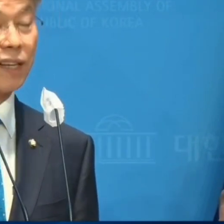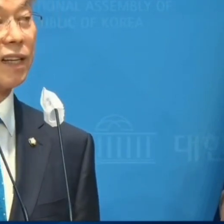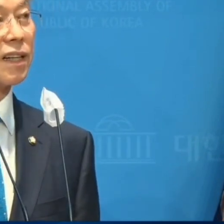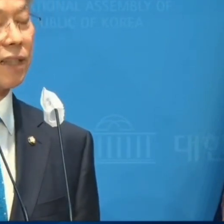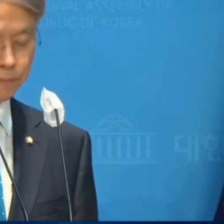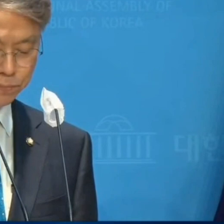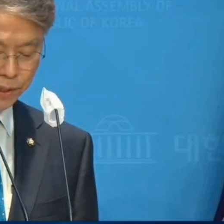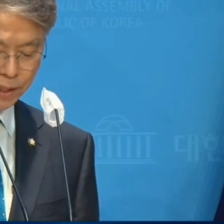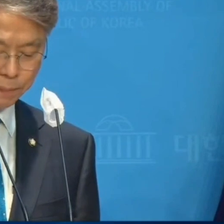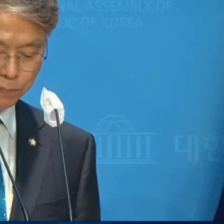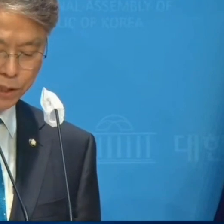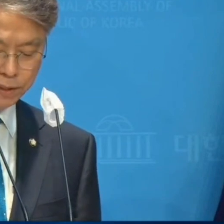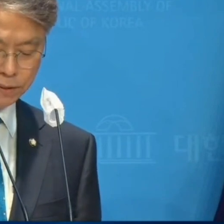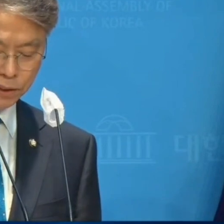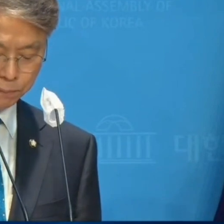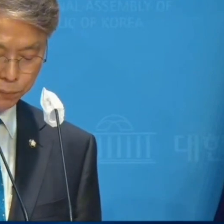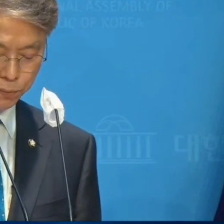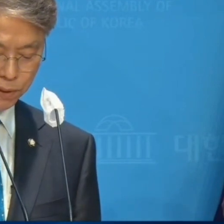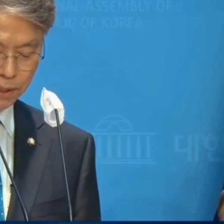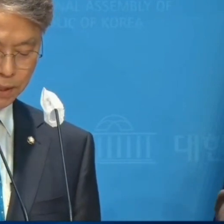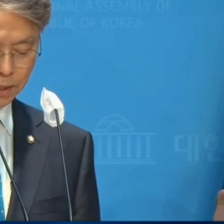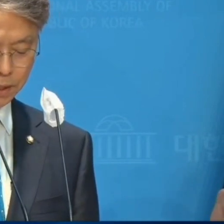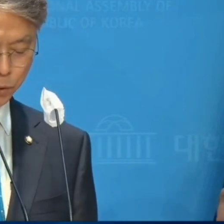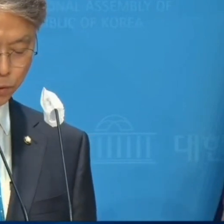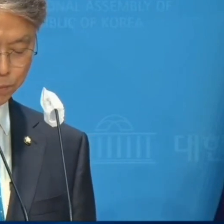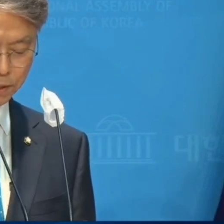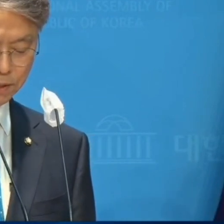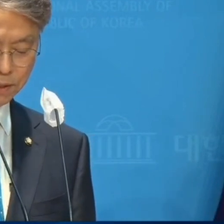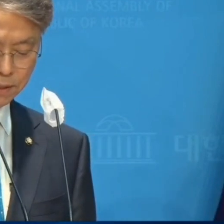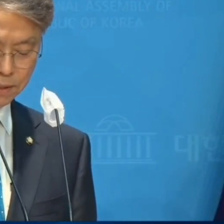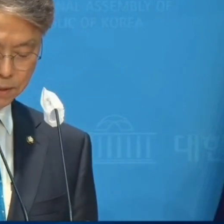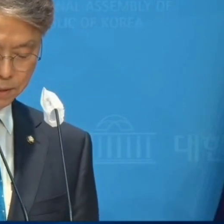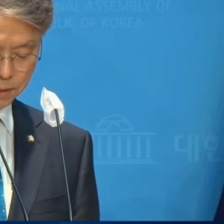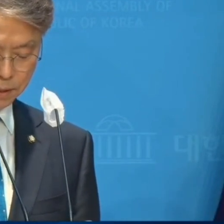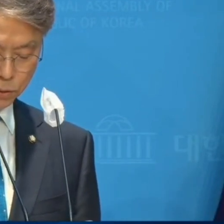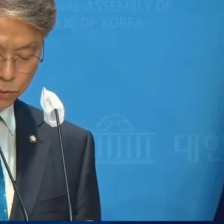대책위원회 검사 범죄 대응 TF 김용민,